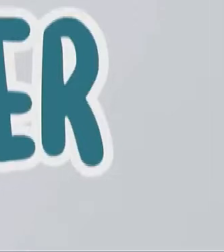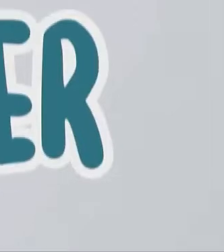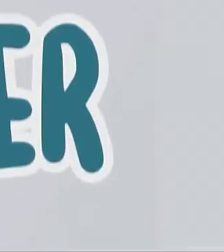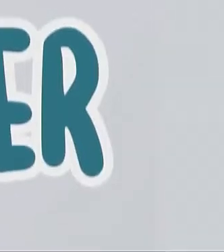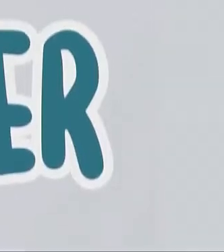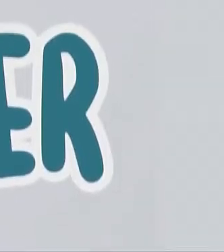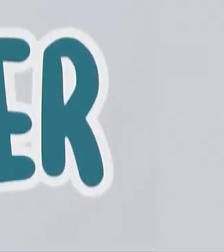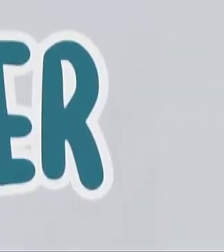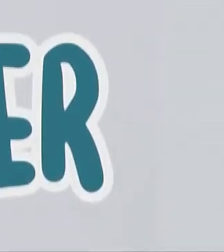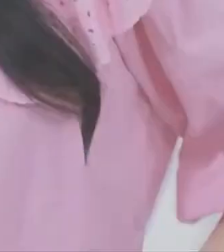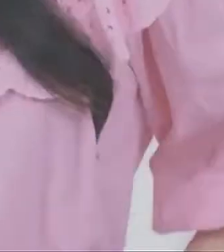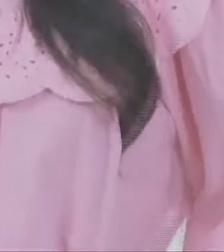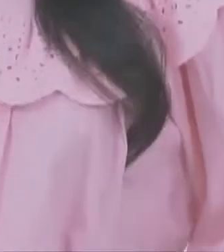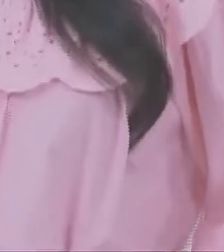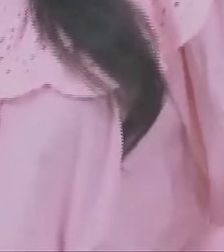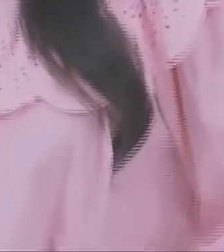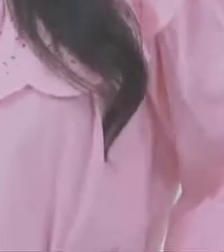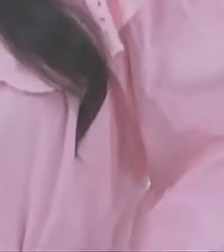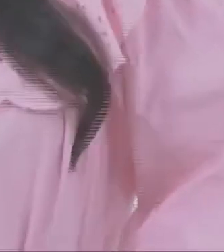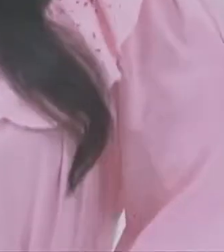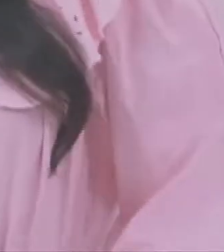wow oke